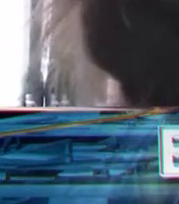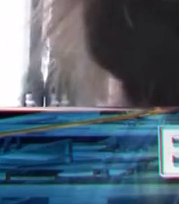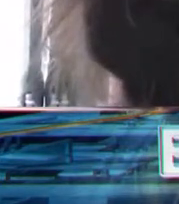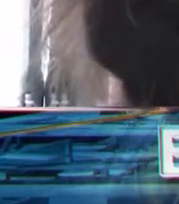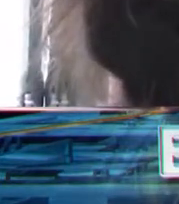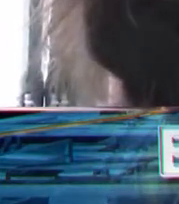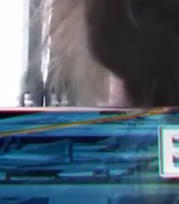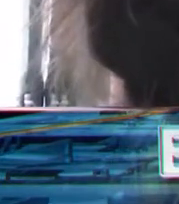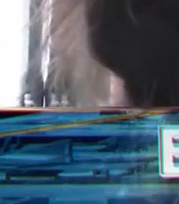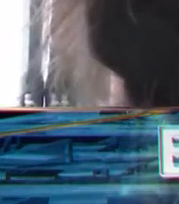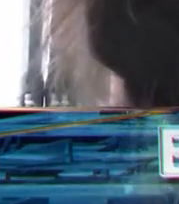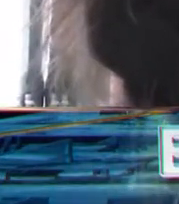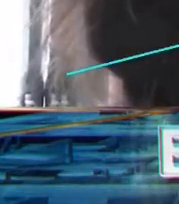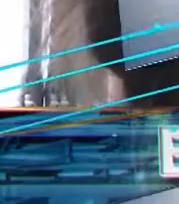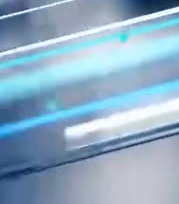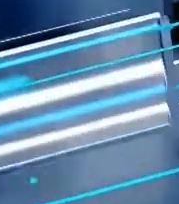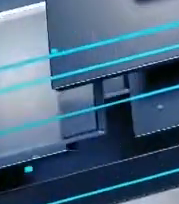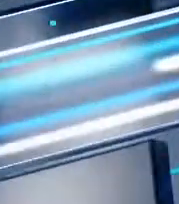ететін жандарды тексереді.